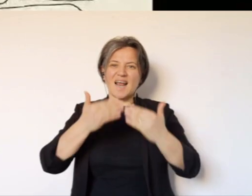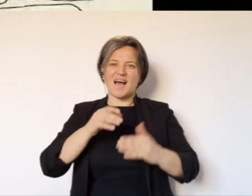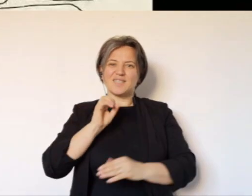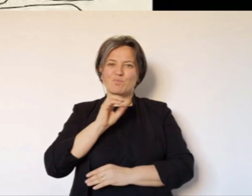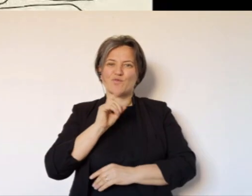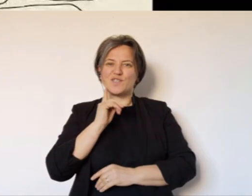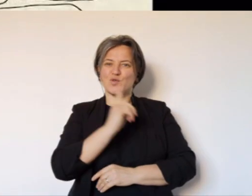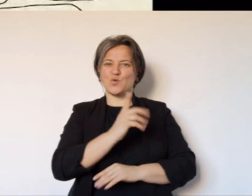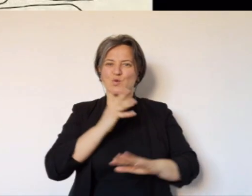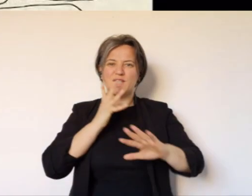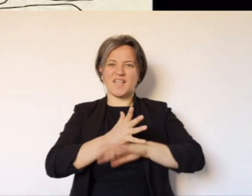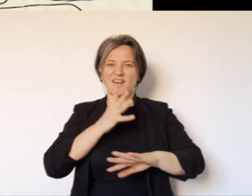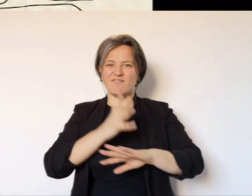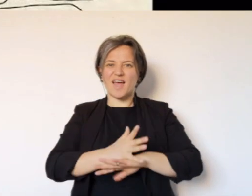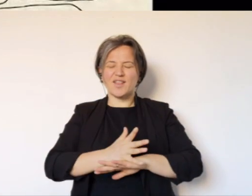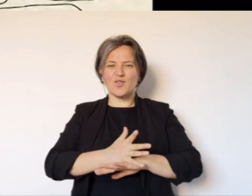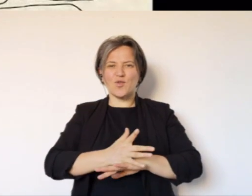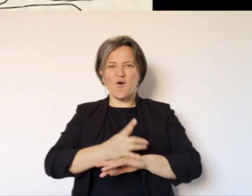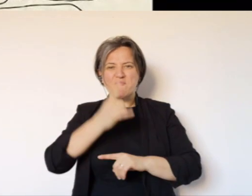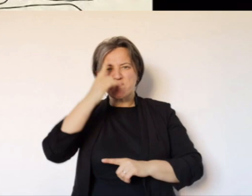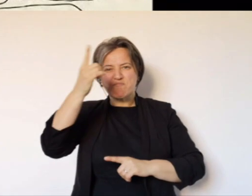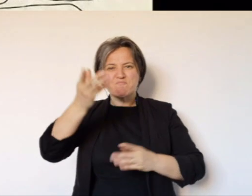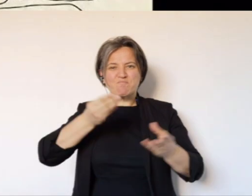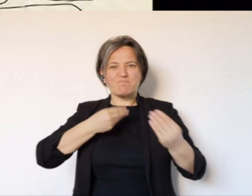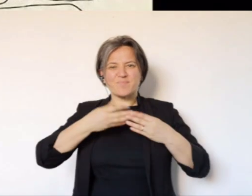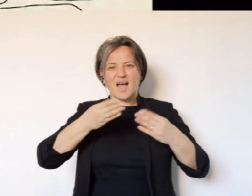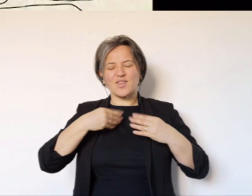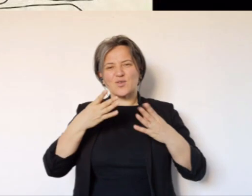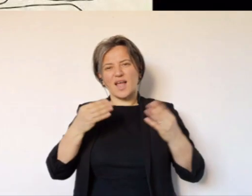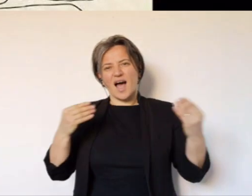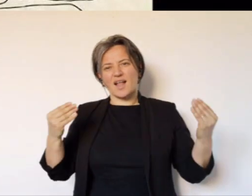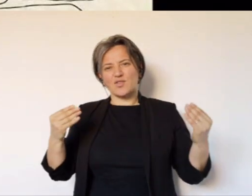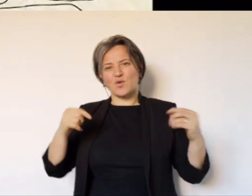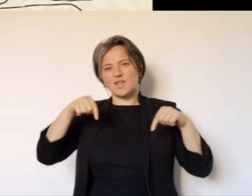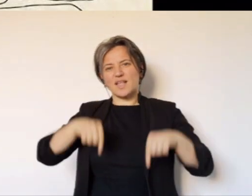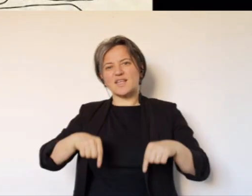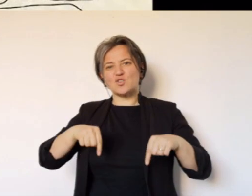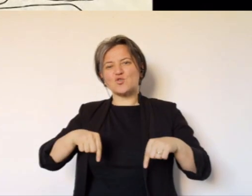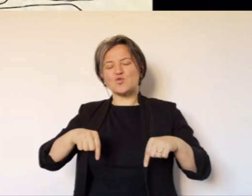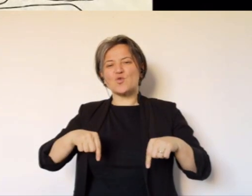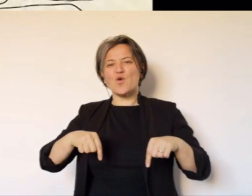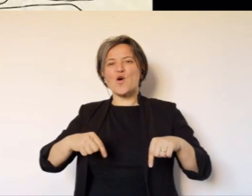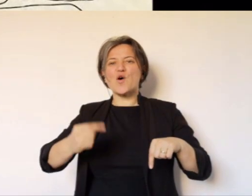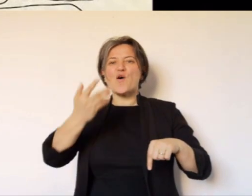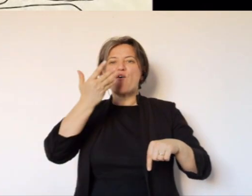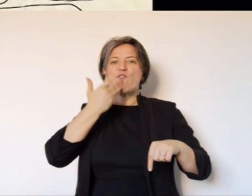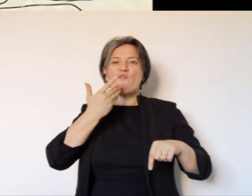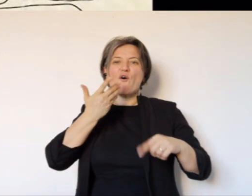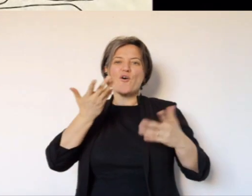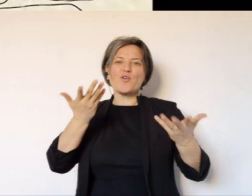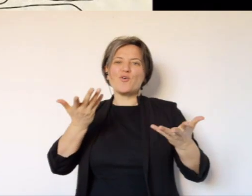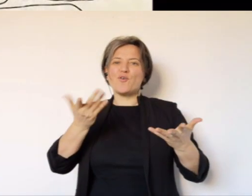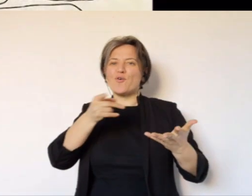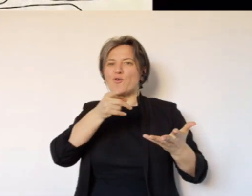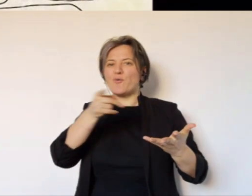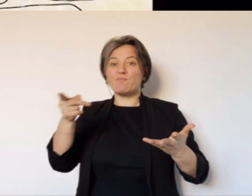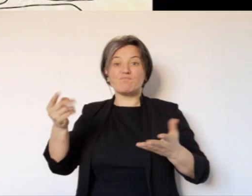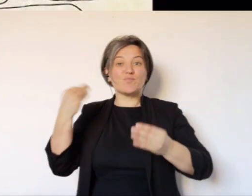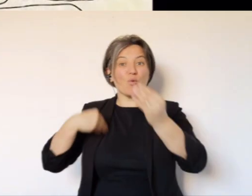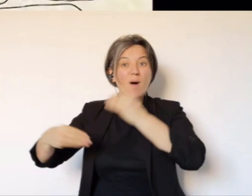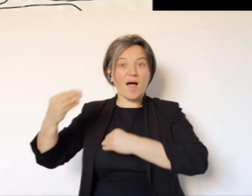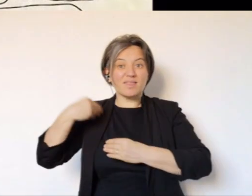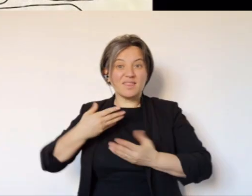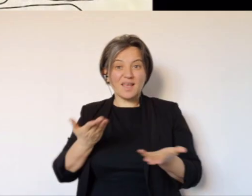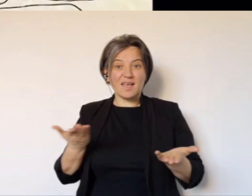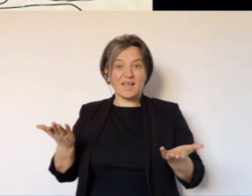Grazie professore per il suo intervento e per tutti gli spunti che ci ha dato. Ora lasciamo un po' di spazio se ci sono delle domande